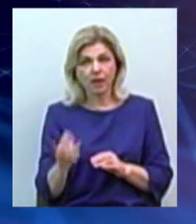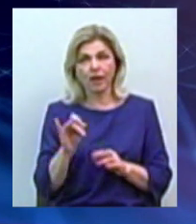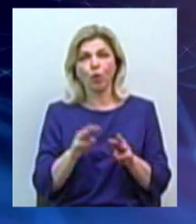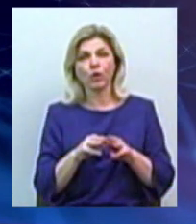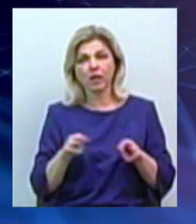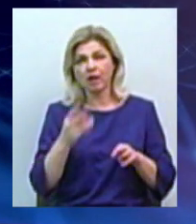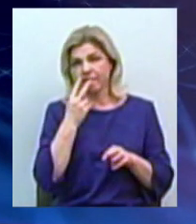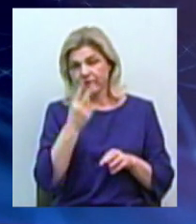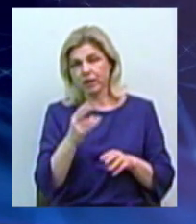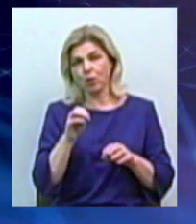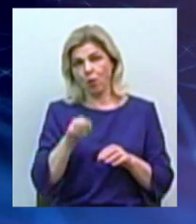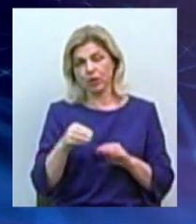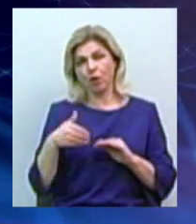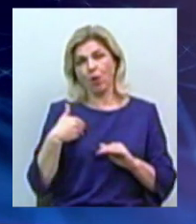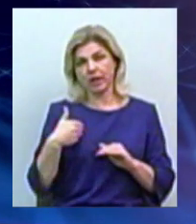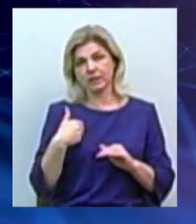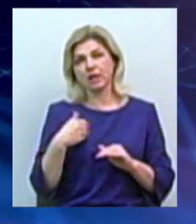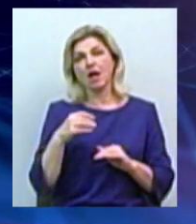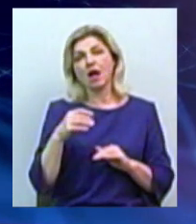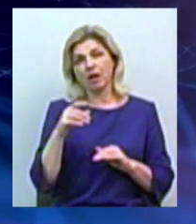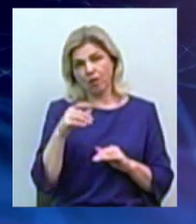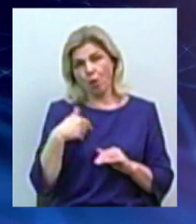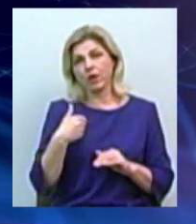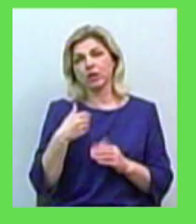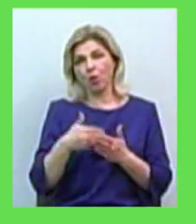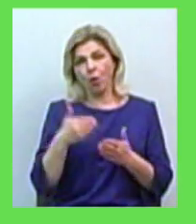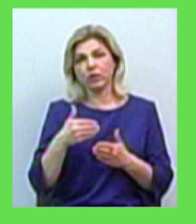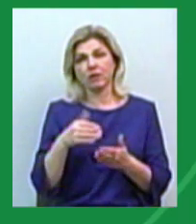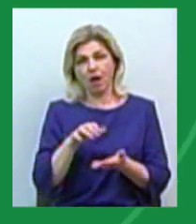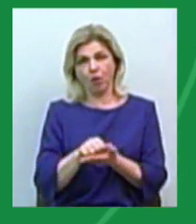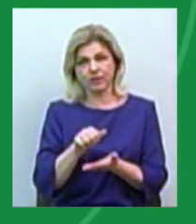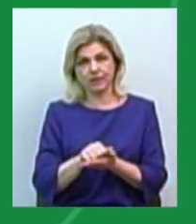від концесії. Послухаємо Владислава Криклія.